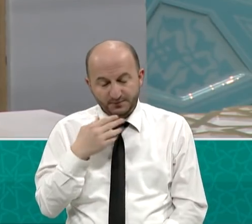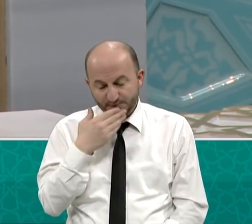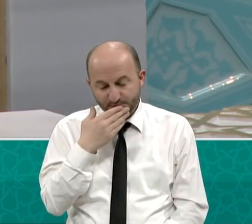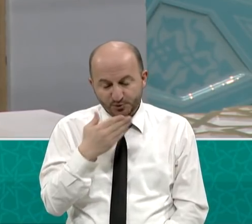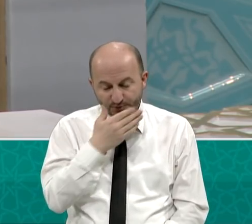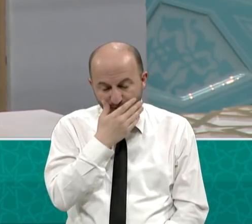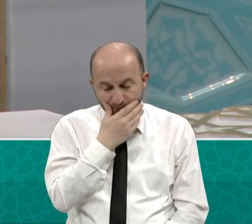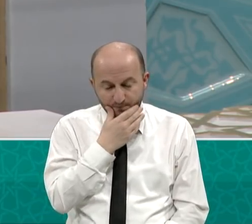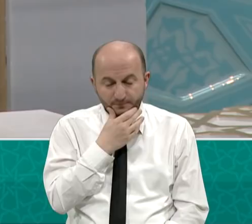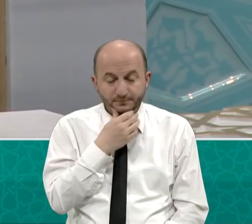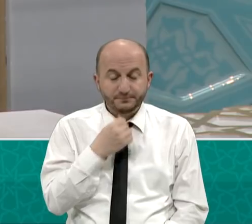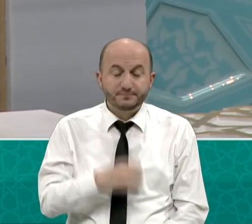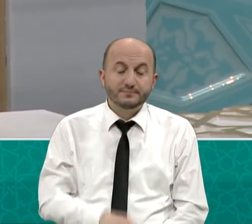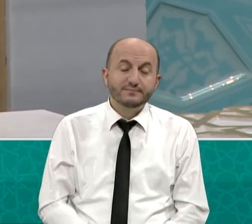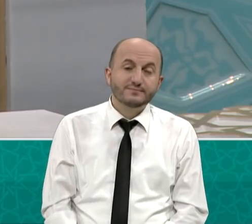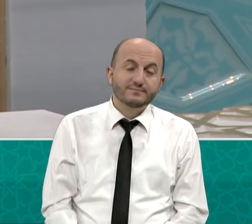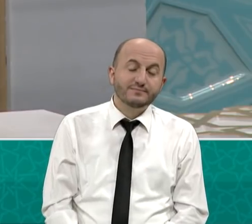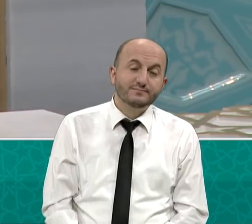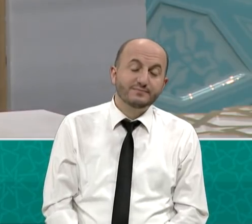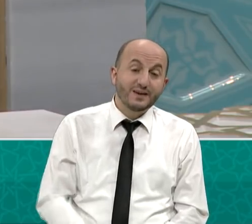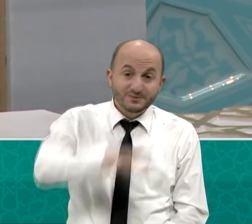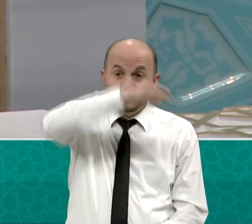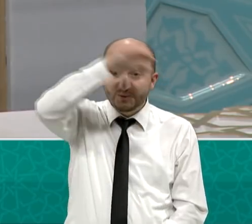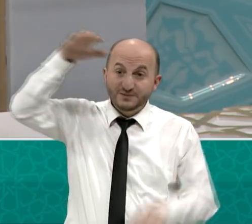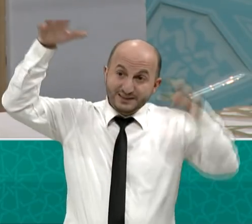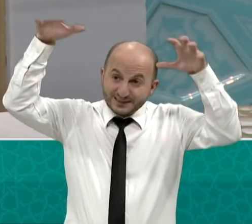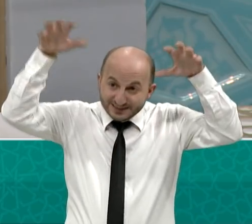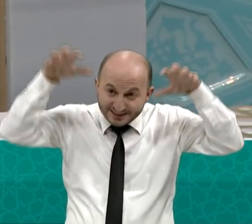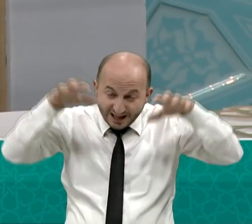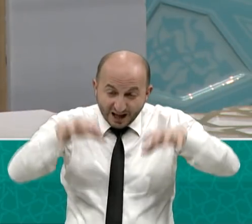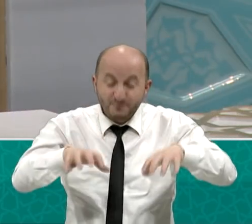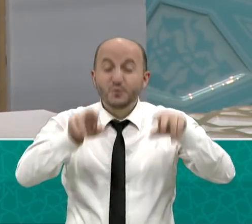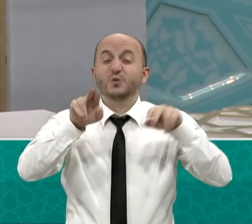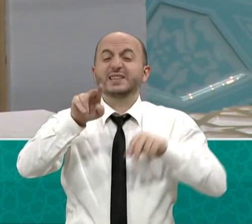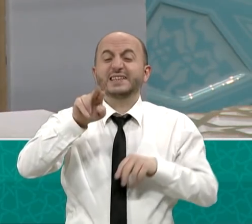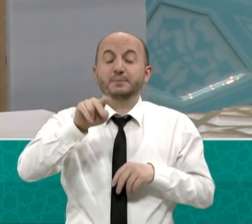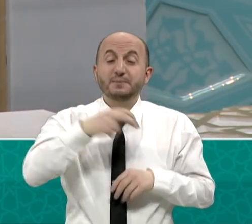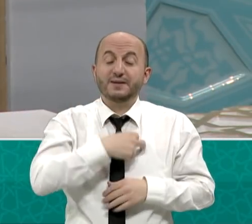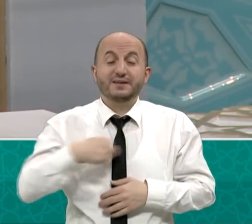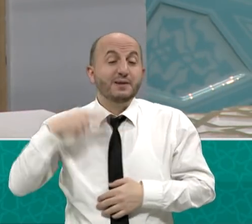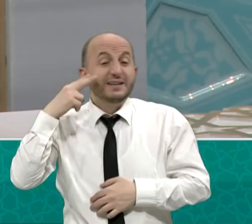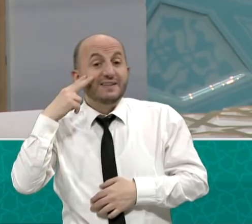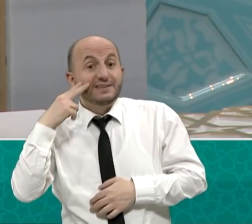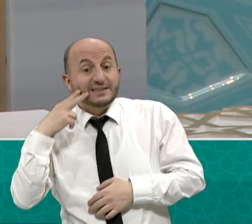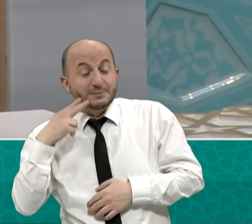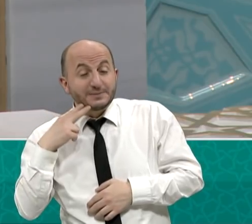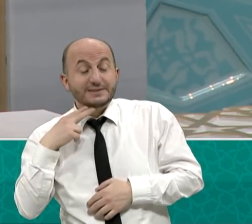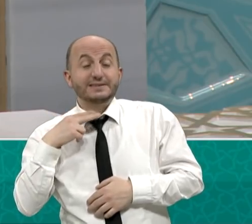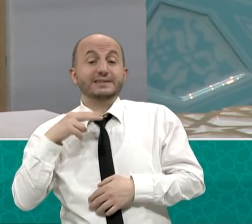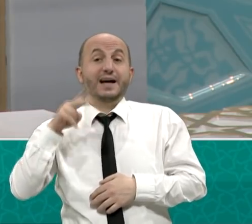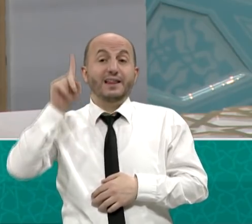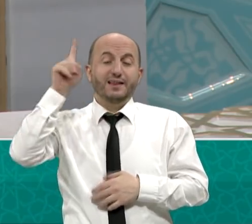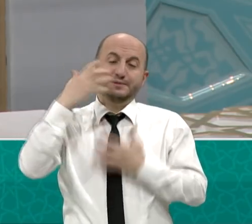olmakta. Gökten inen yağmur gibi Efendimiz de Allah'ın bize gönderdiği bir merhamet